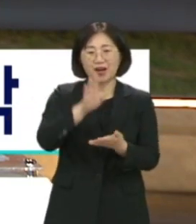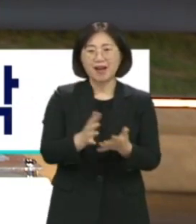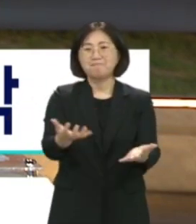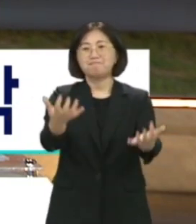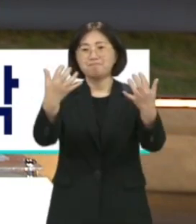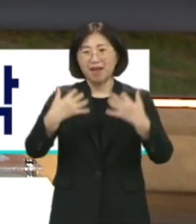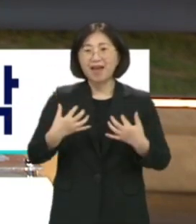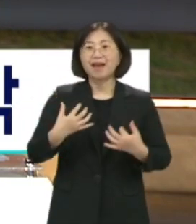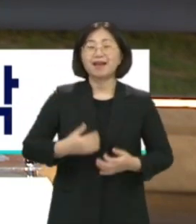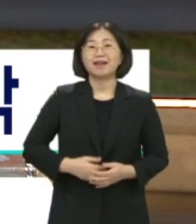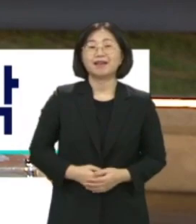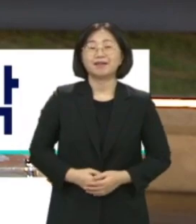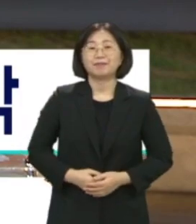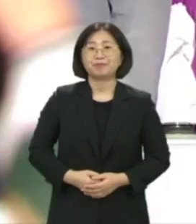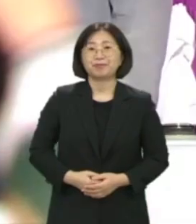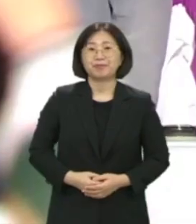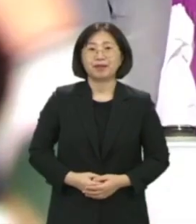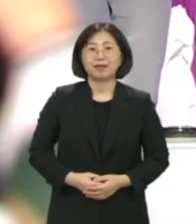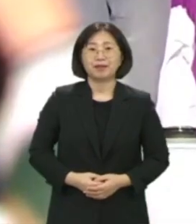기자가 보도합니다.